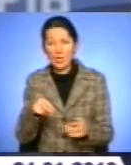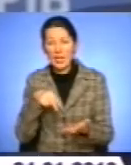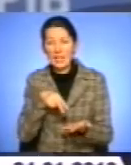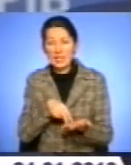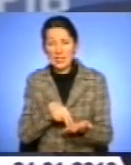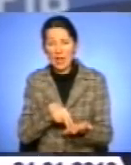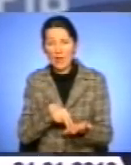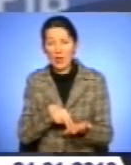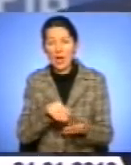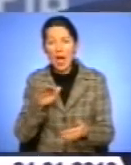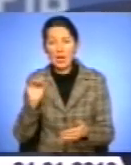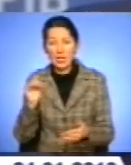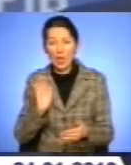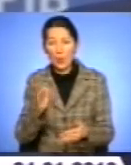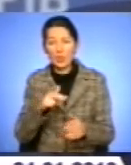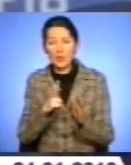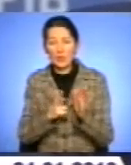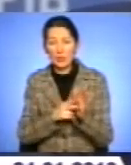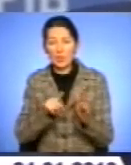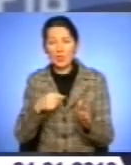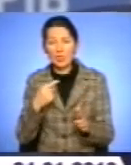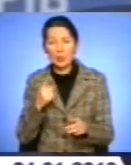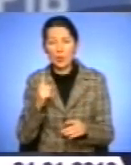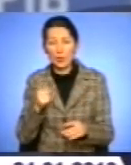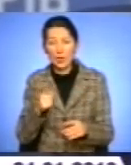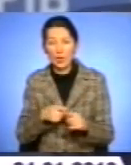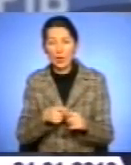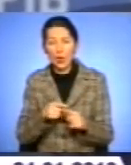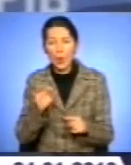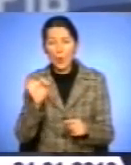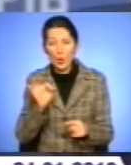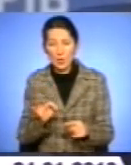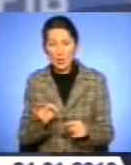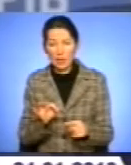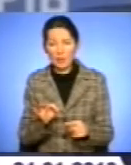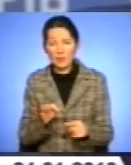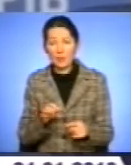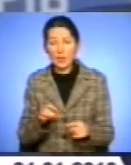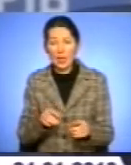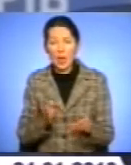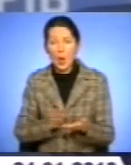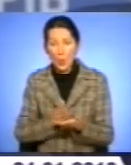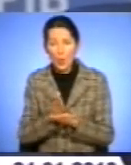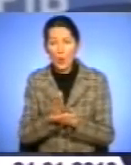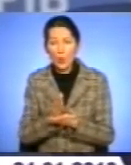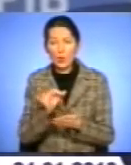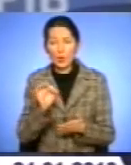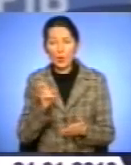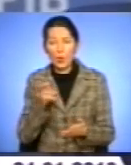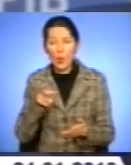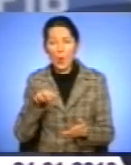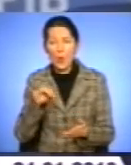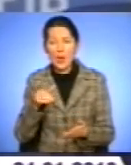до 15,3, до 15,5. Мы дальше, ну, более точно уже рассчитаем, когда пройдет монетизация. То есть,